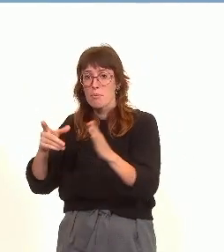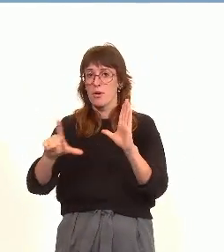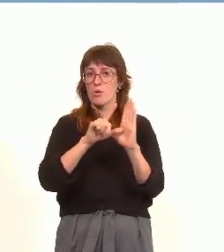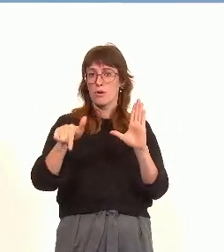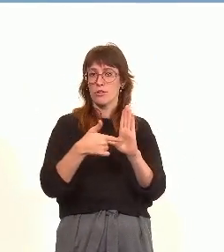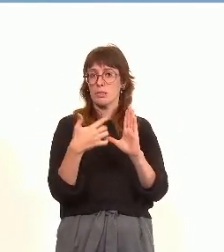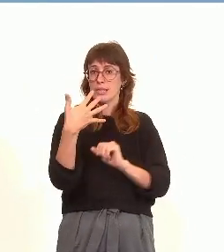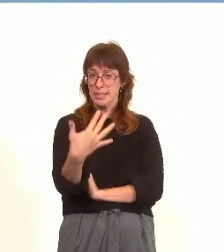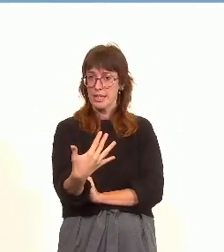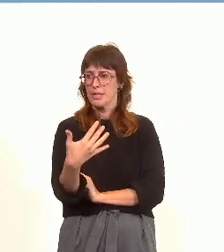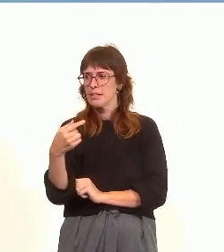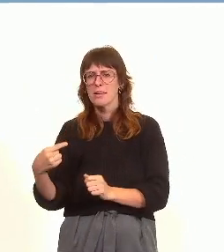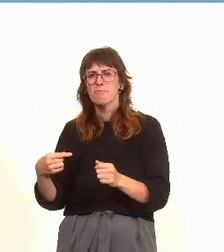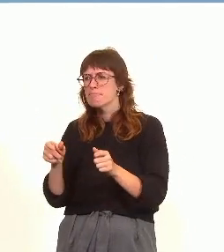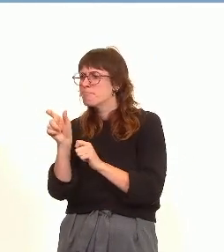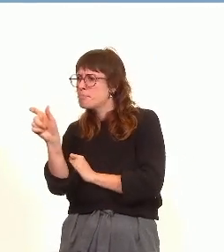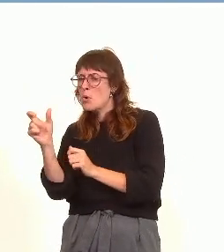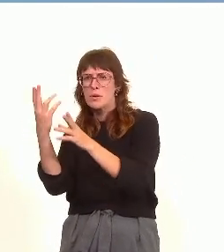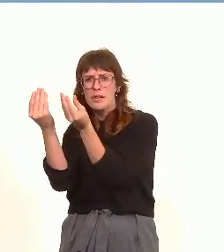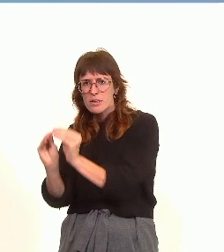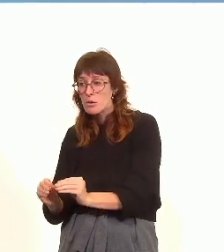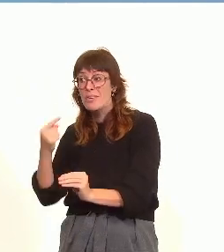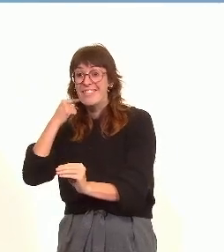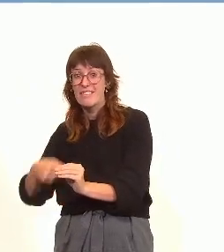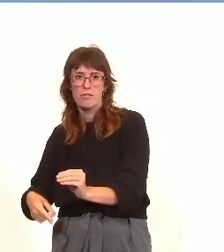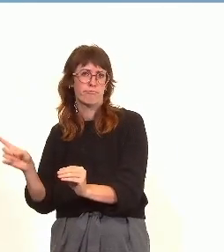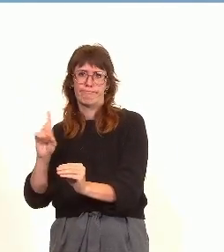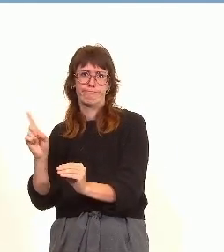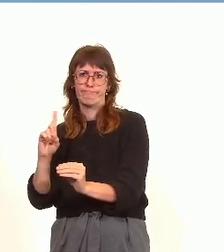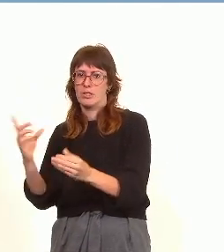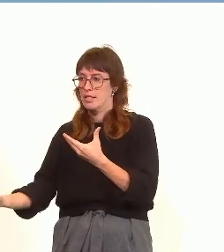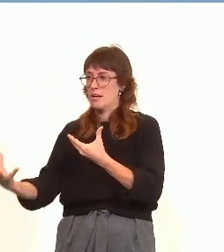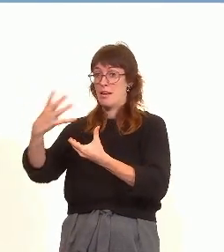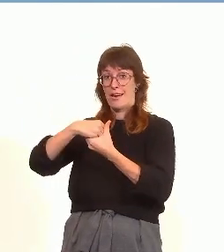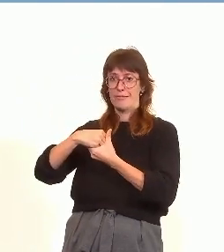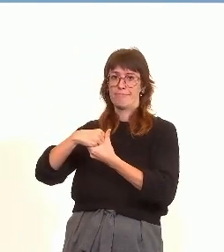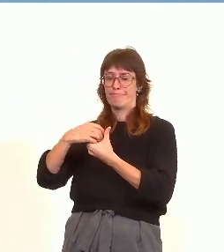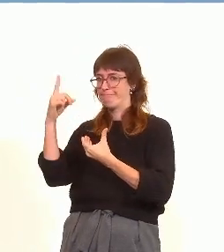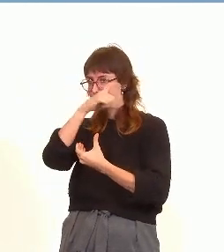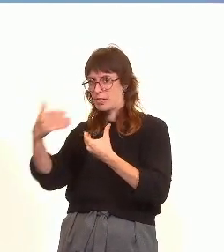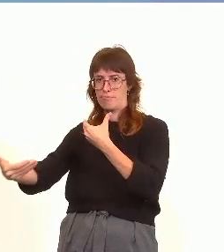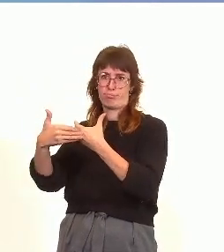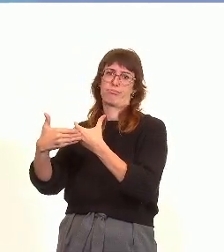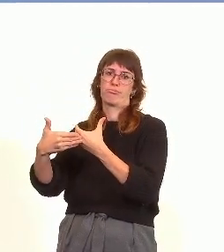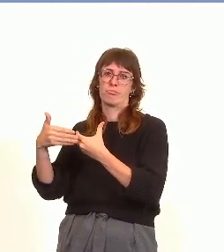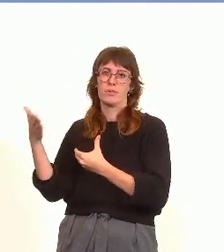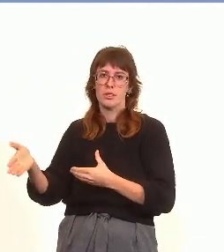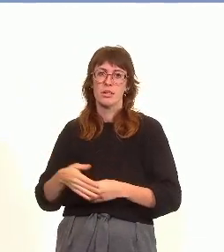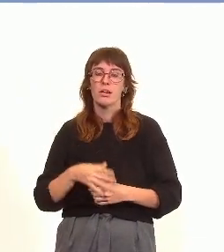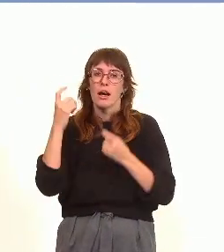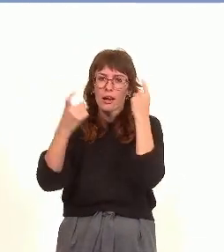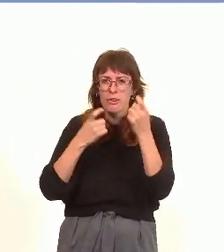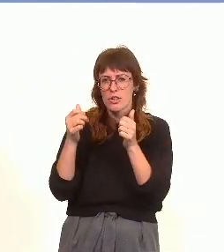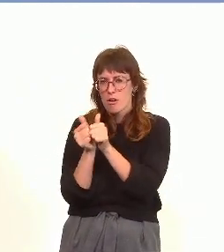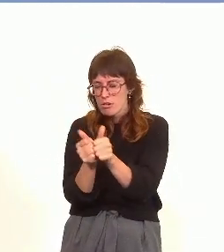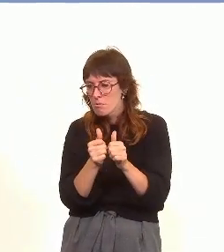de participation. Et donc, poser l'enjeu de la participation, c'est dire voilà ce sur quoi il faut travailler pour que